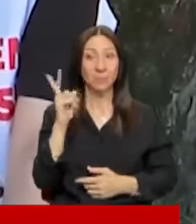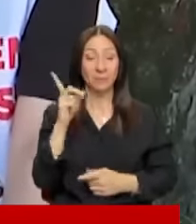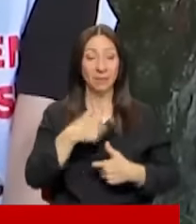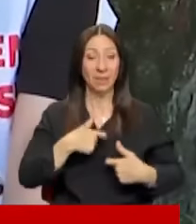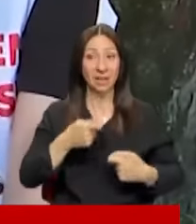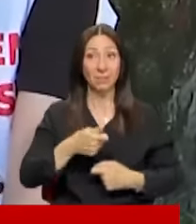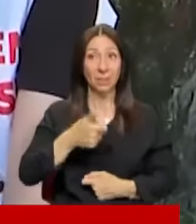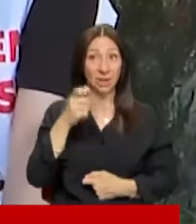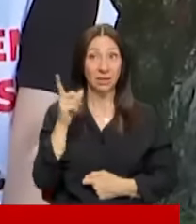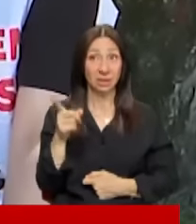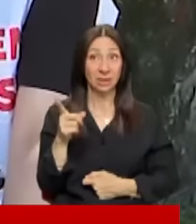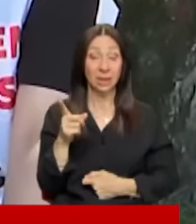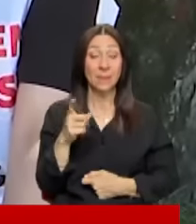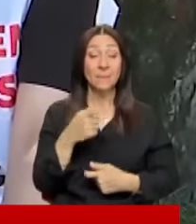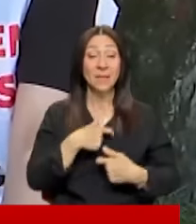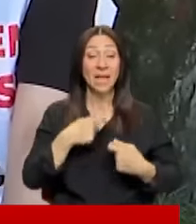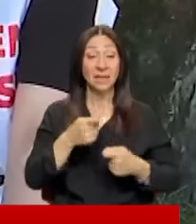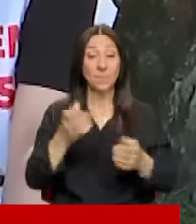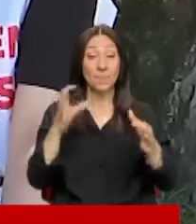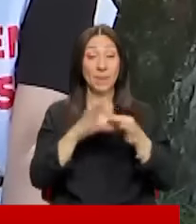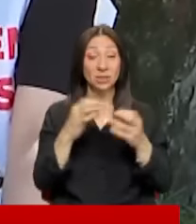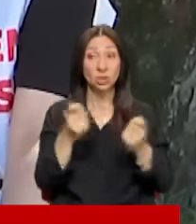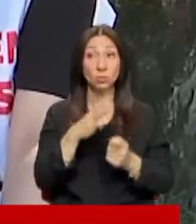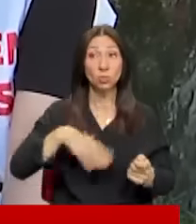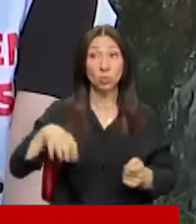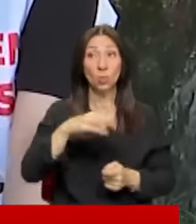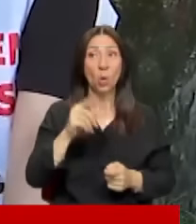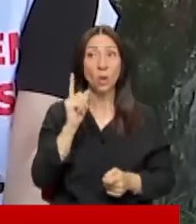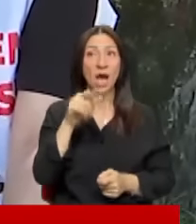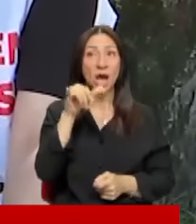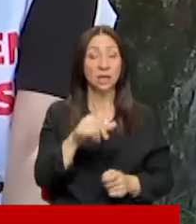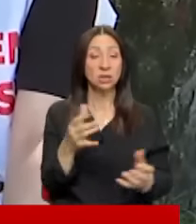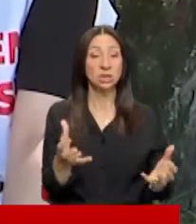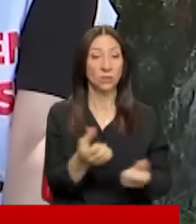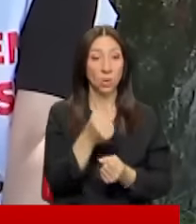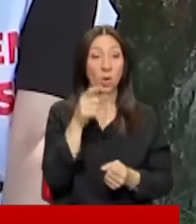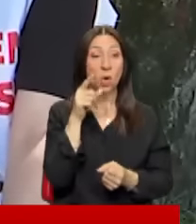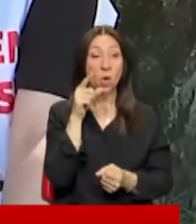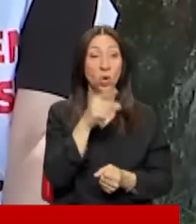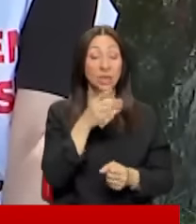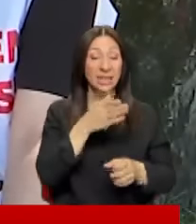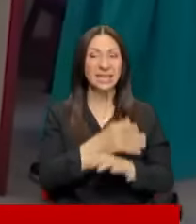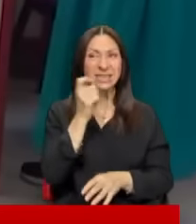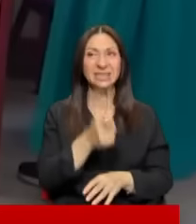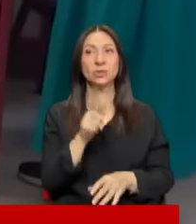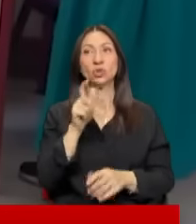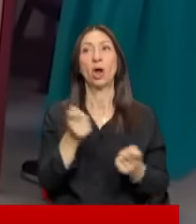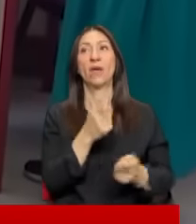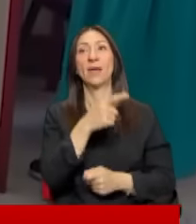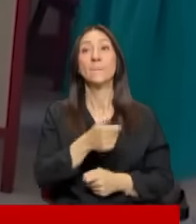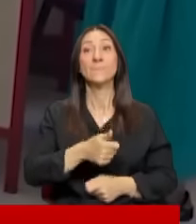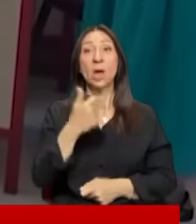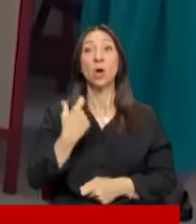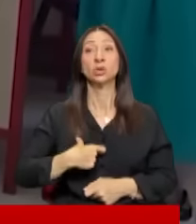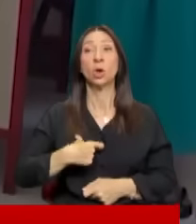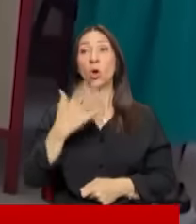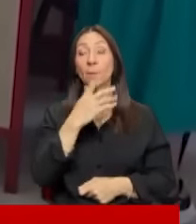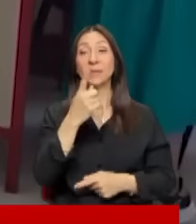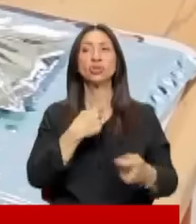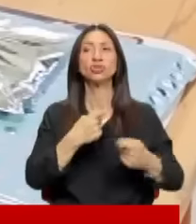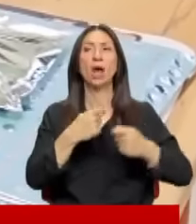Milli Eğitim Bakanı ve Milli Eğitim'e bağlı çalışan tüm öğretmenlerin hakkını savunmak onun asli görevi. Bakanın özel okullar